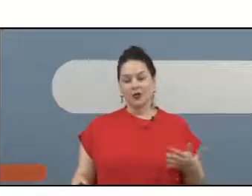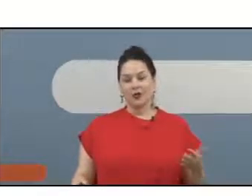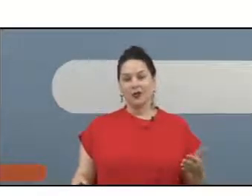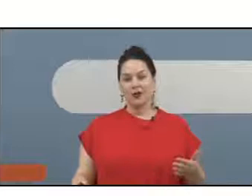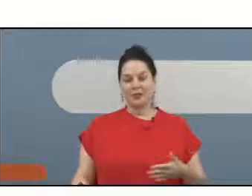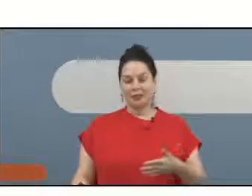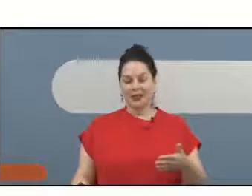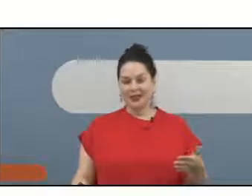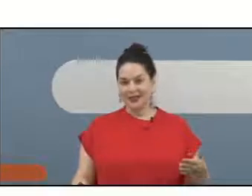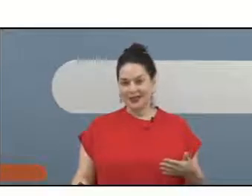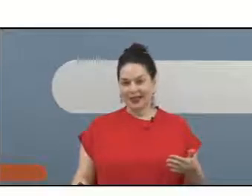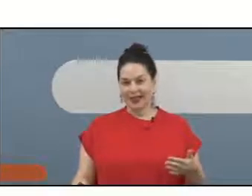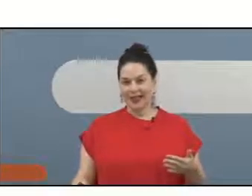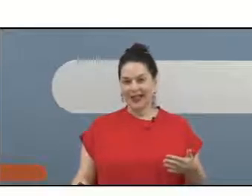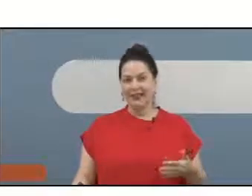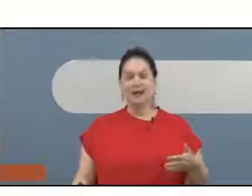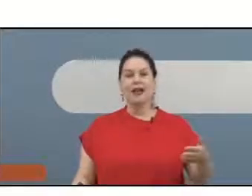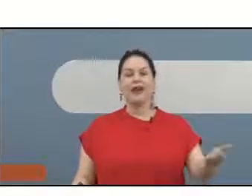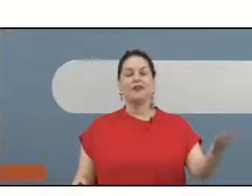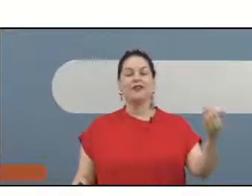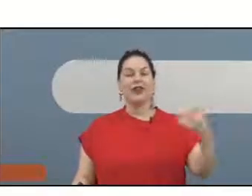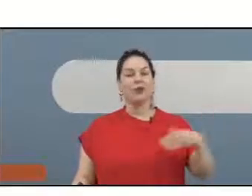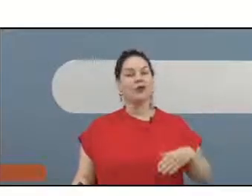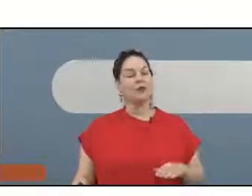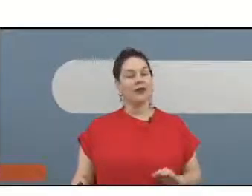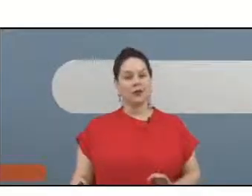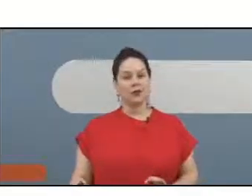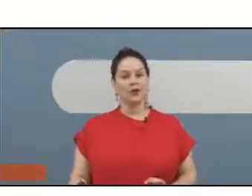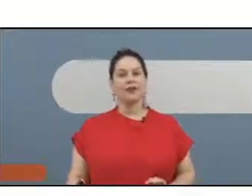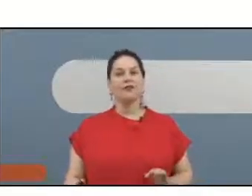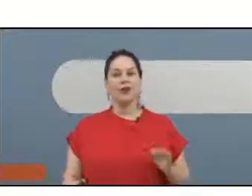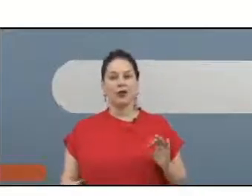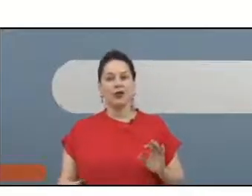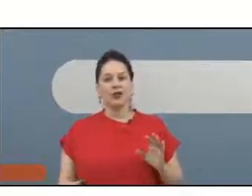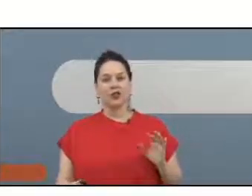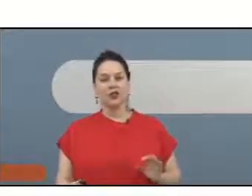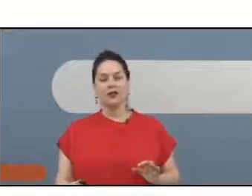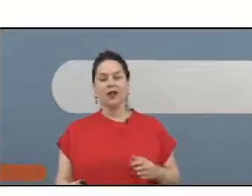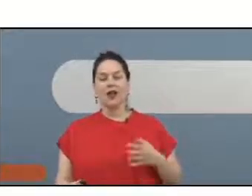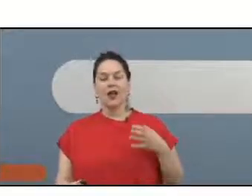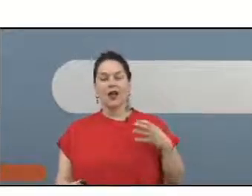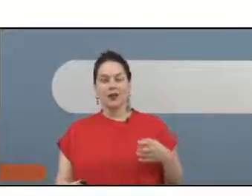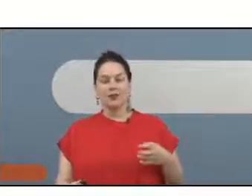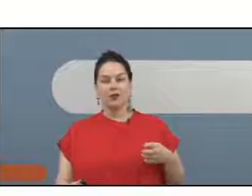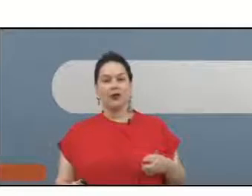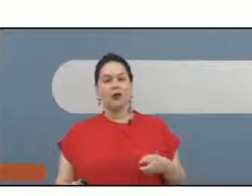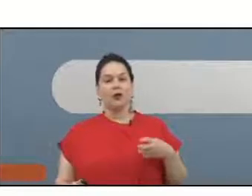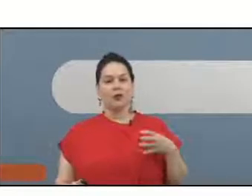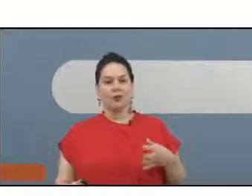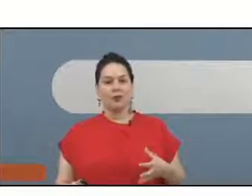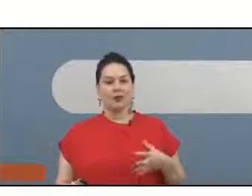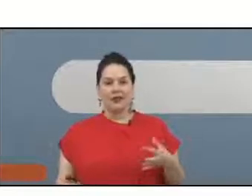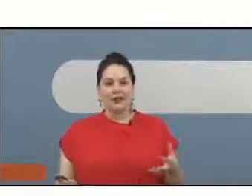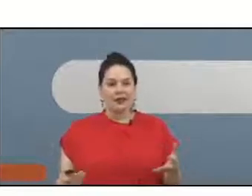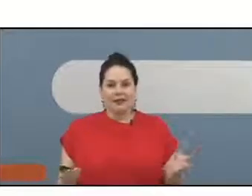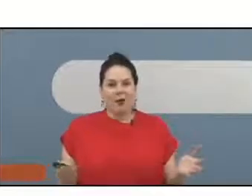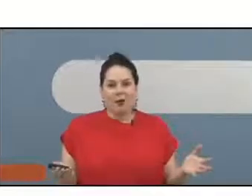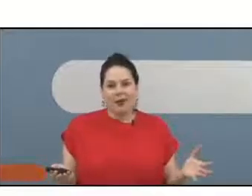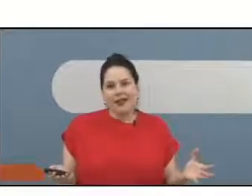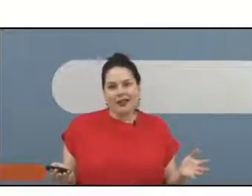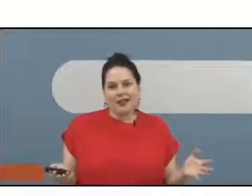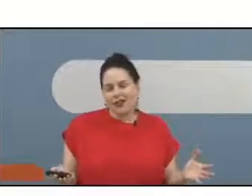שהם לא מוקרבים מצעירי קרטים, אלא מביאים אותם מהתונה, ובכל תשע שנים המינוטאור